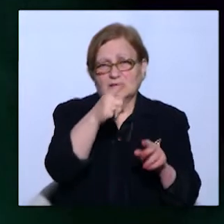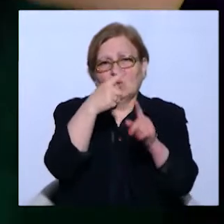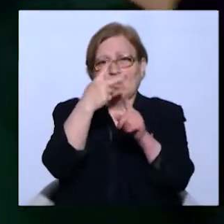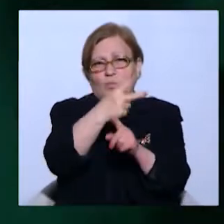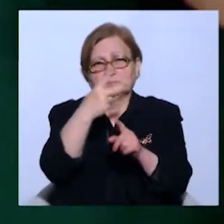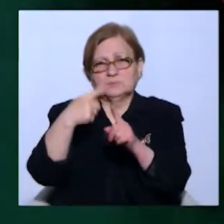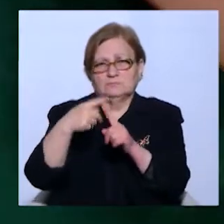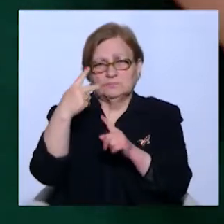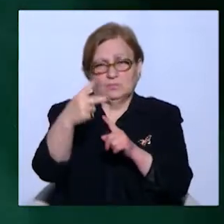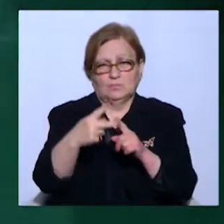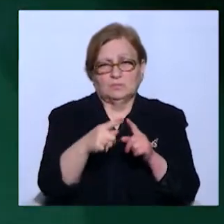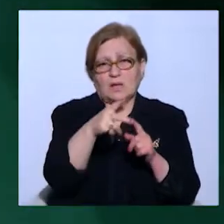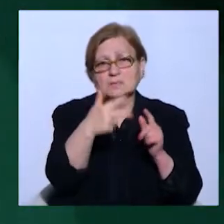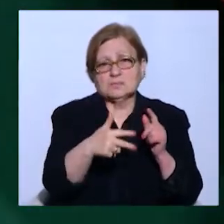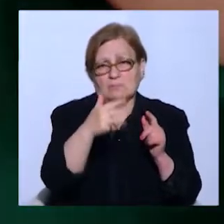2. უდრის